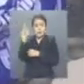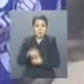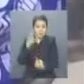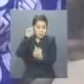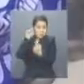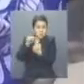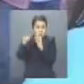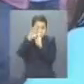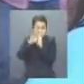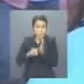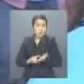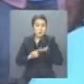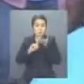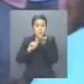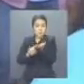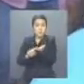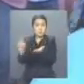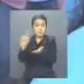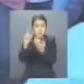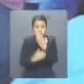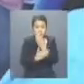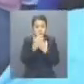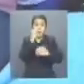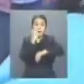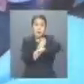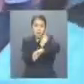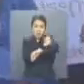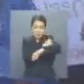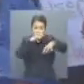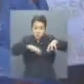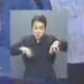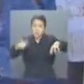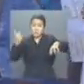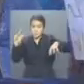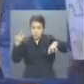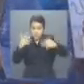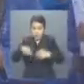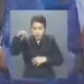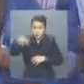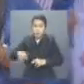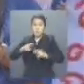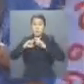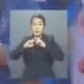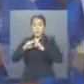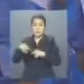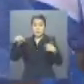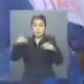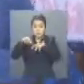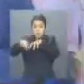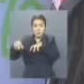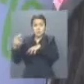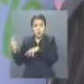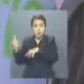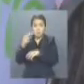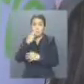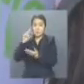งานในส่วนของสภาองค์การลูกจ้าง13แห่งและกลุ่มรัฐวิสาหกิจจำนวน2แห่งนั้นยื่นข้อเรียกร้องต่อนายกรัฐม